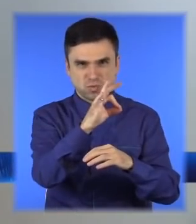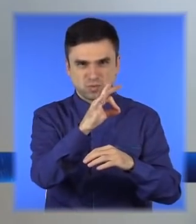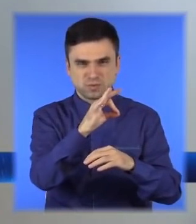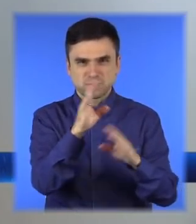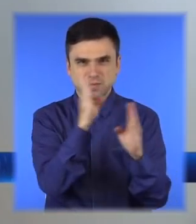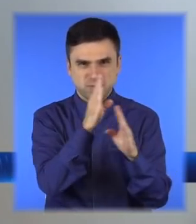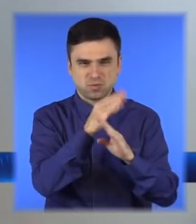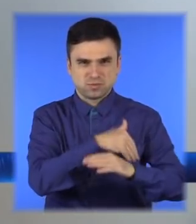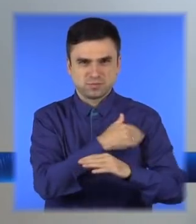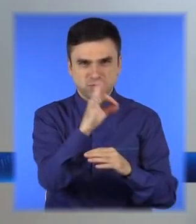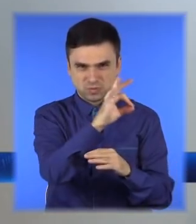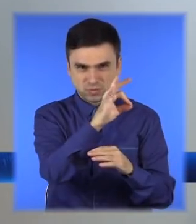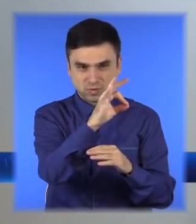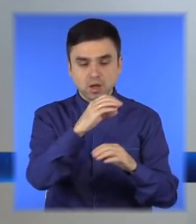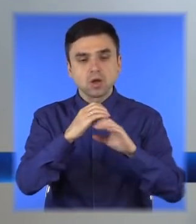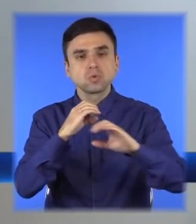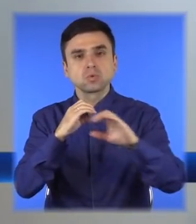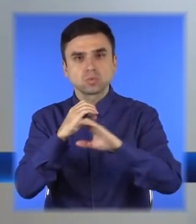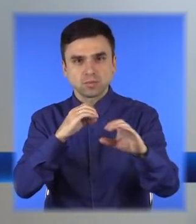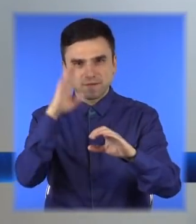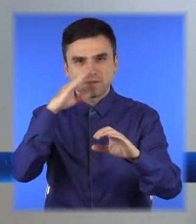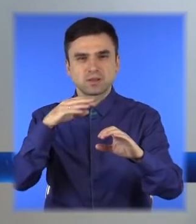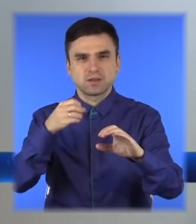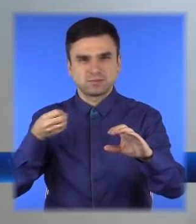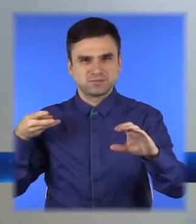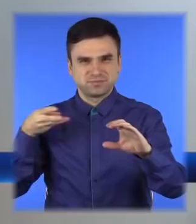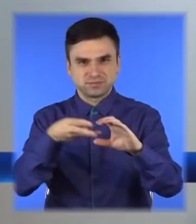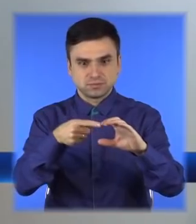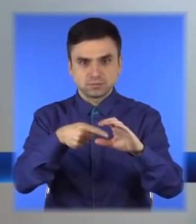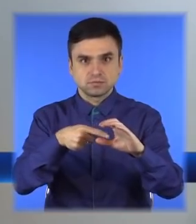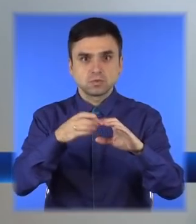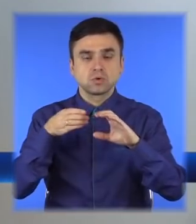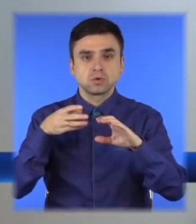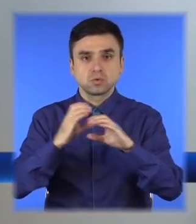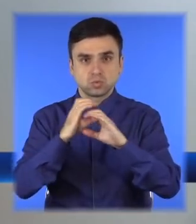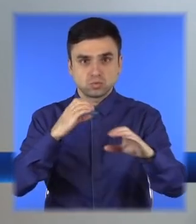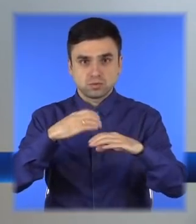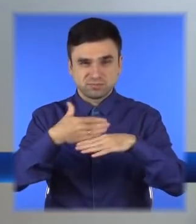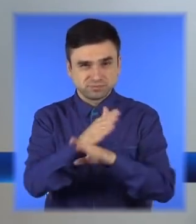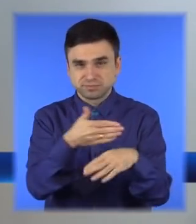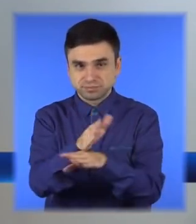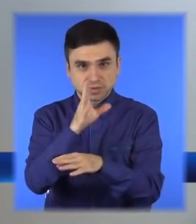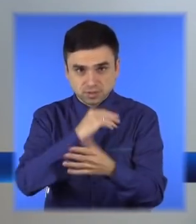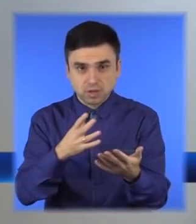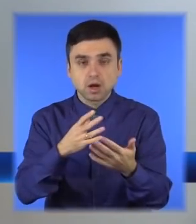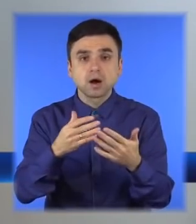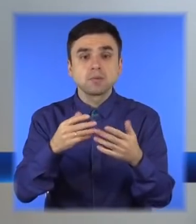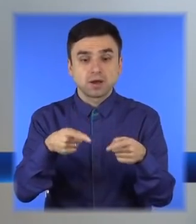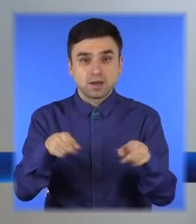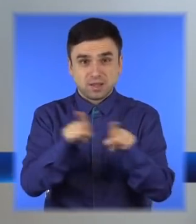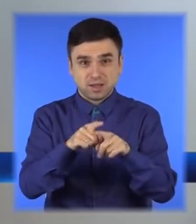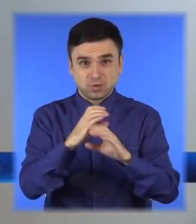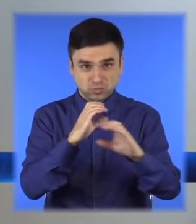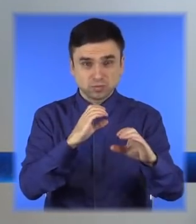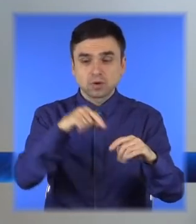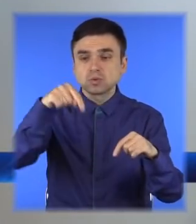0 градусів. Це температурні удари такі, що ми діаметри таких сітей, а труб фактично не то, що в Кривому Розі, в